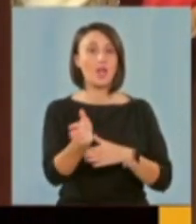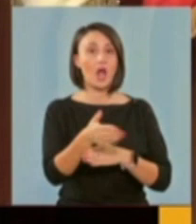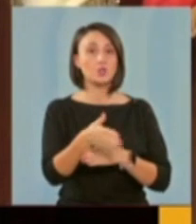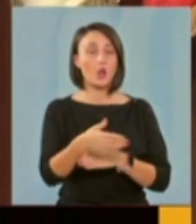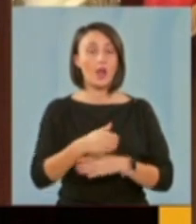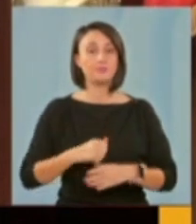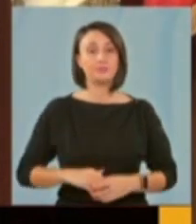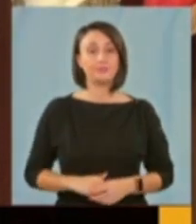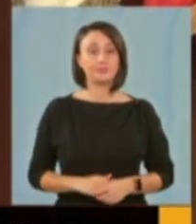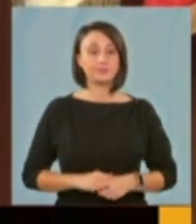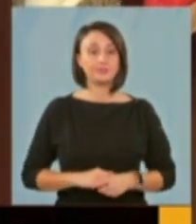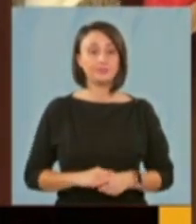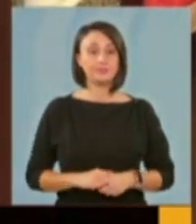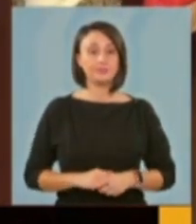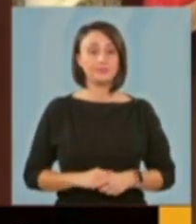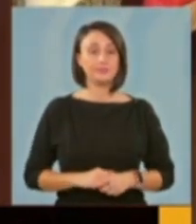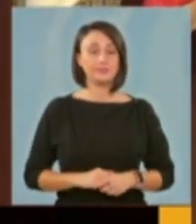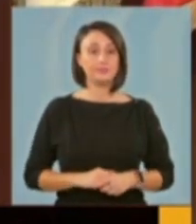Naționale.